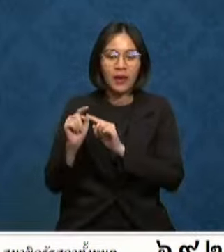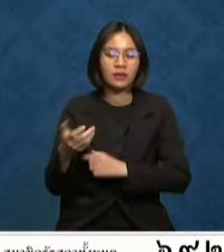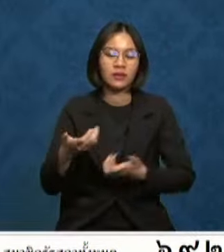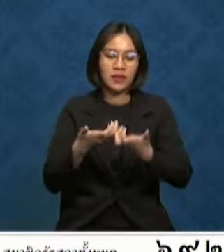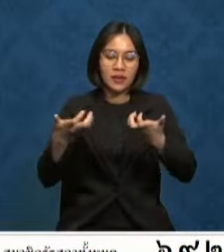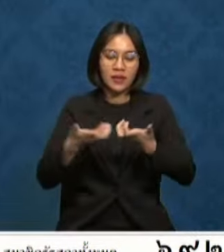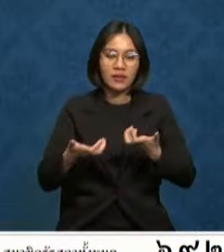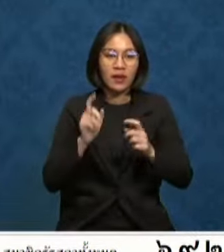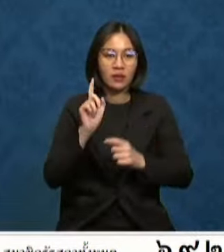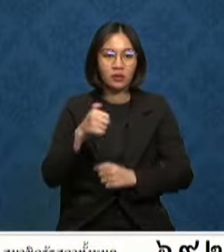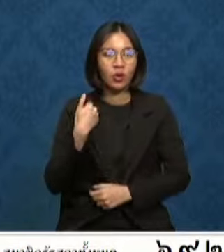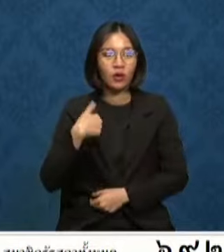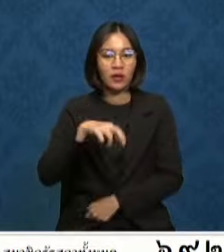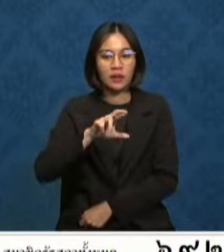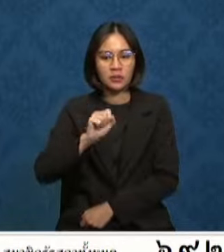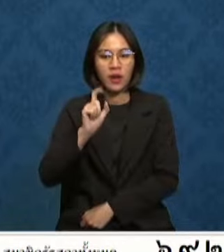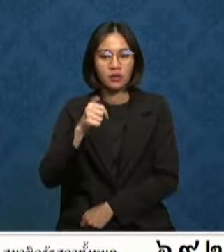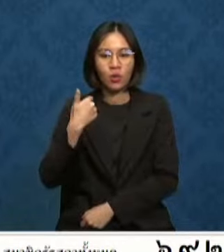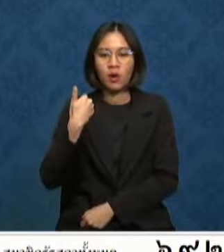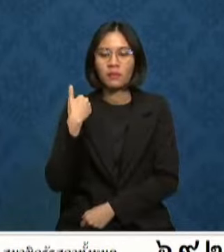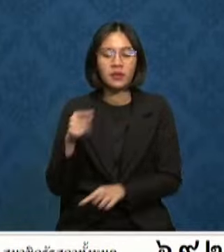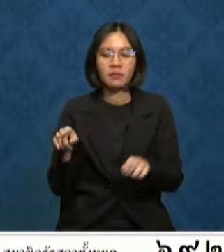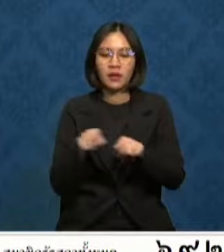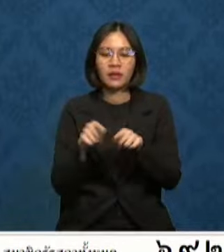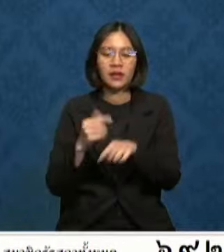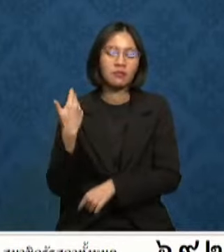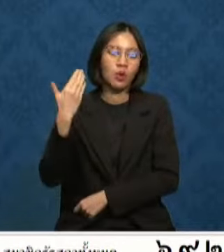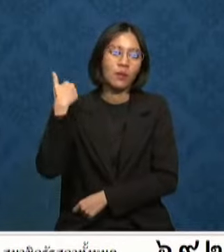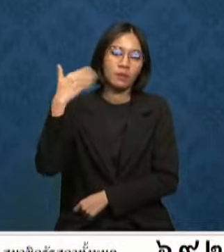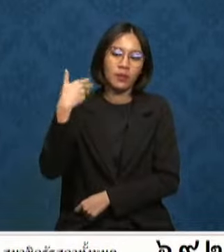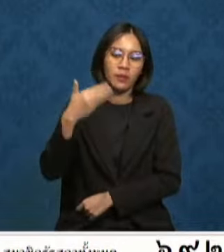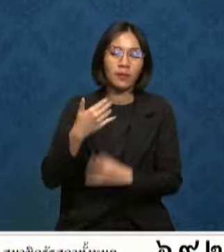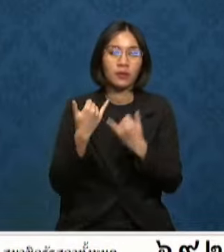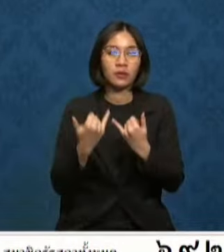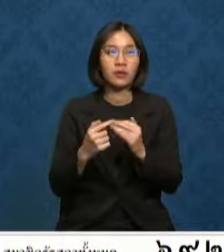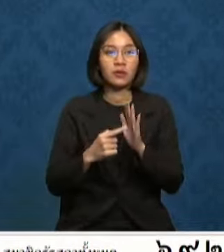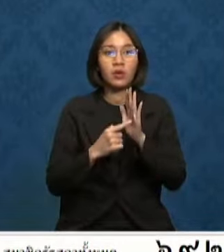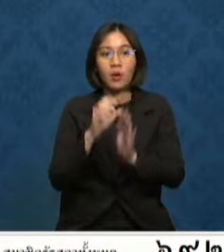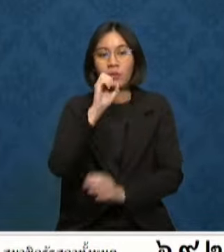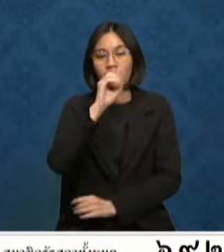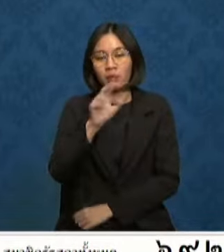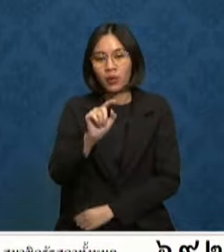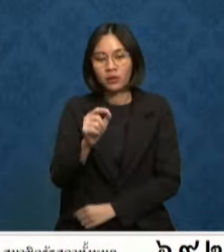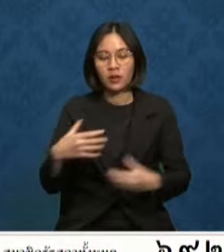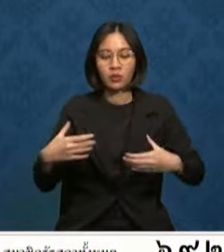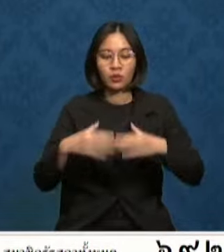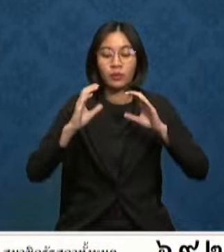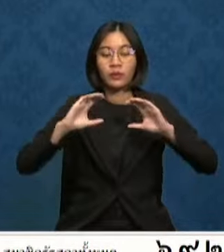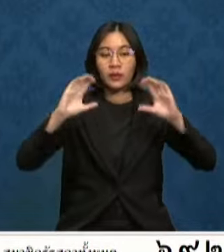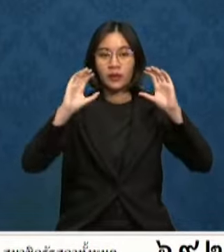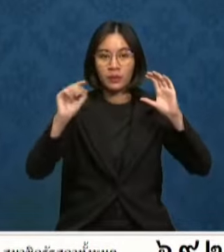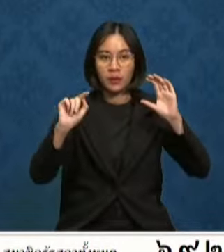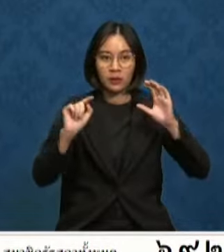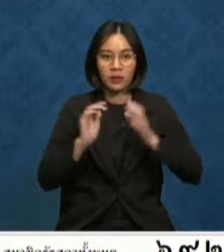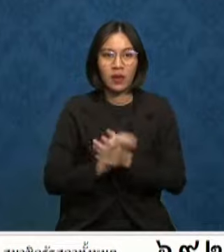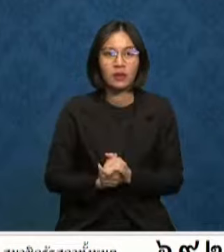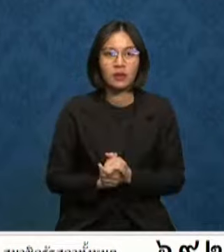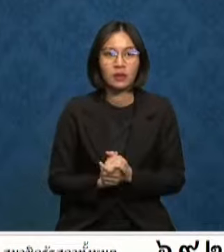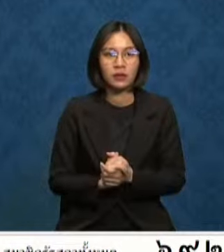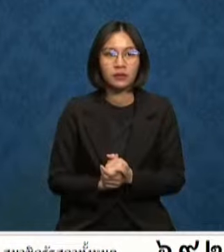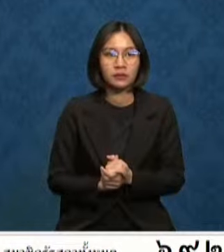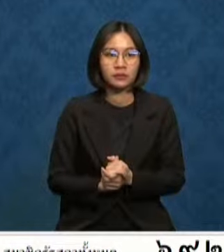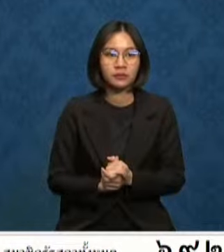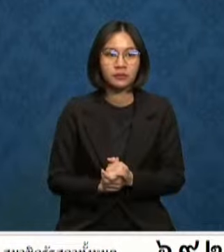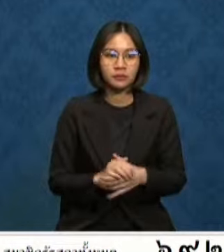าส style.ก็มีอยนมาทกยุคเช่น บอกวาไรัตบาลใน